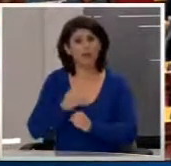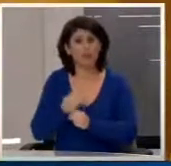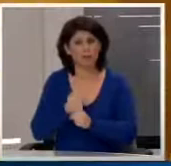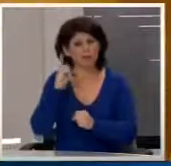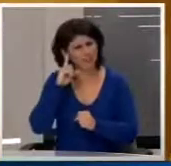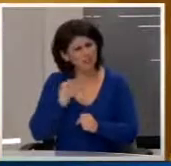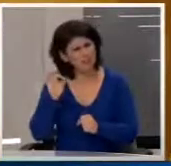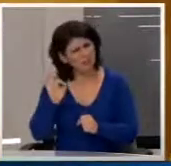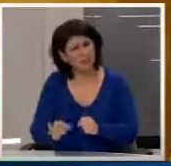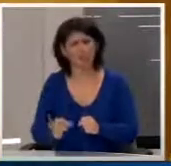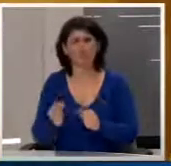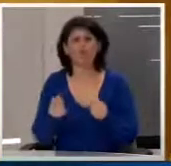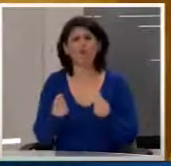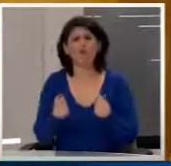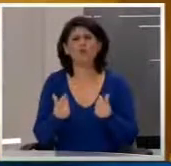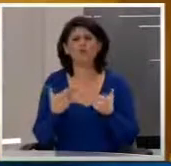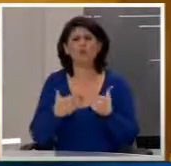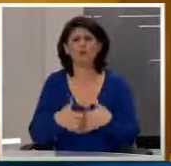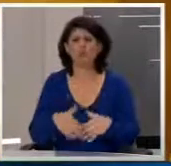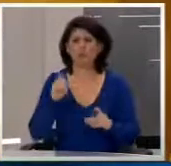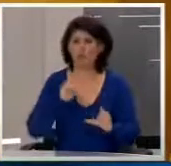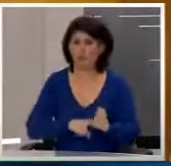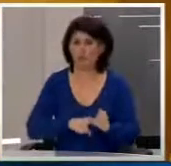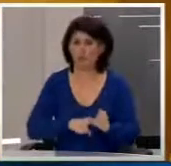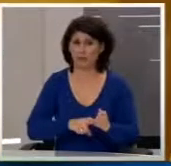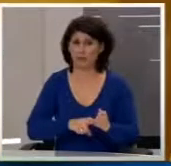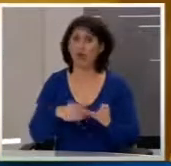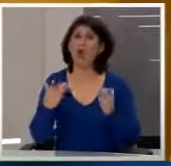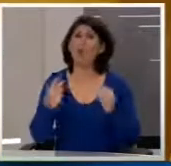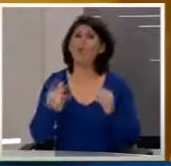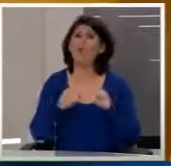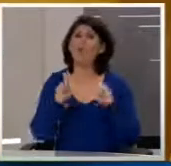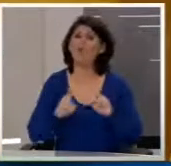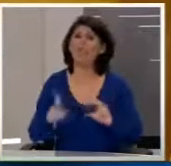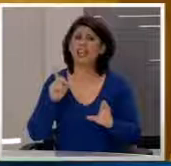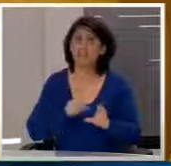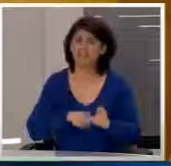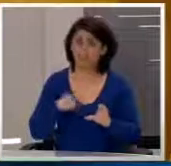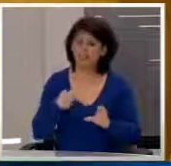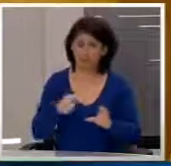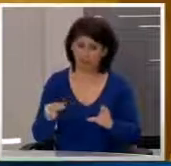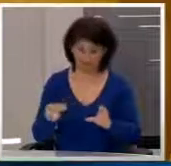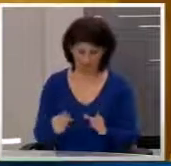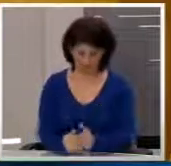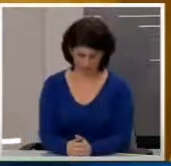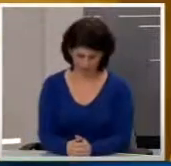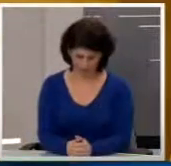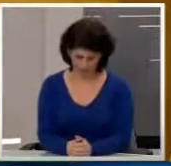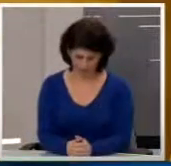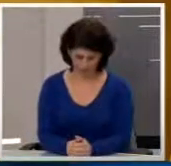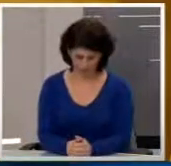και ξέρουμε ακριβώς πώς λειτουργούν οι εταιρείες, οι πολυεθνικές εταιρείες σε αυτό το θέμα, και άρα